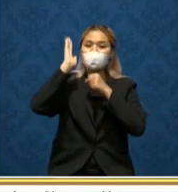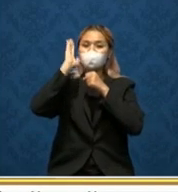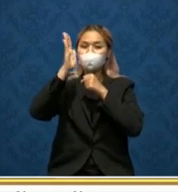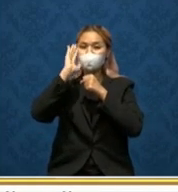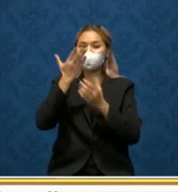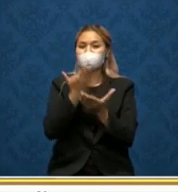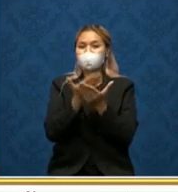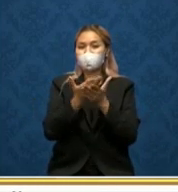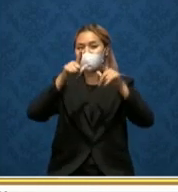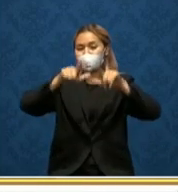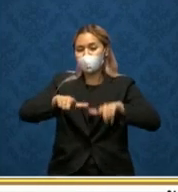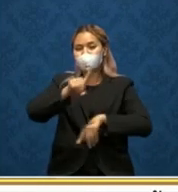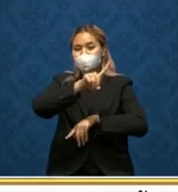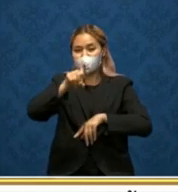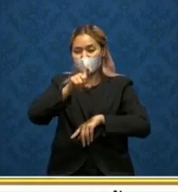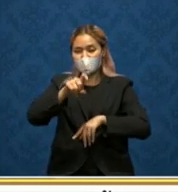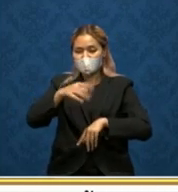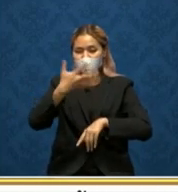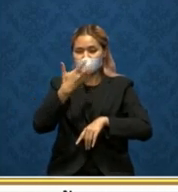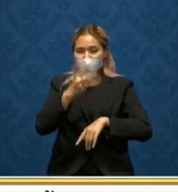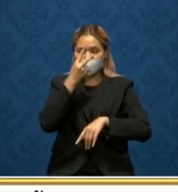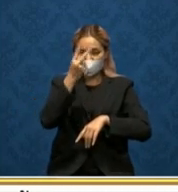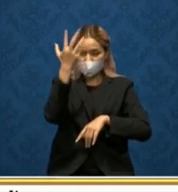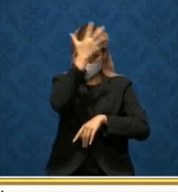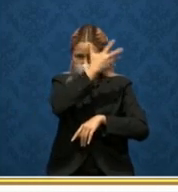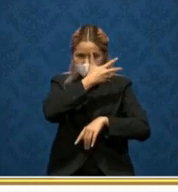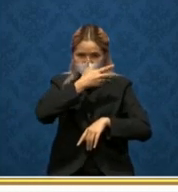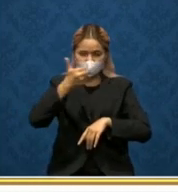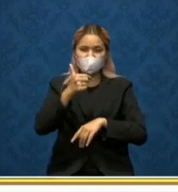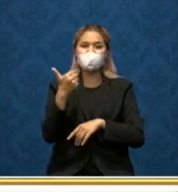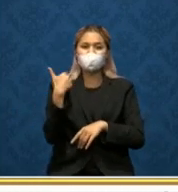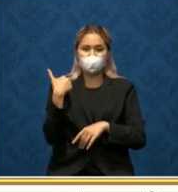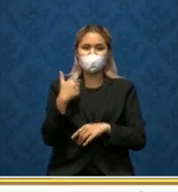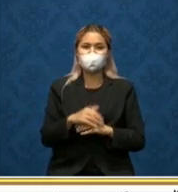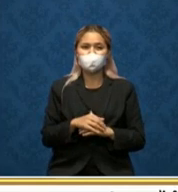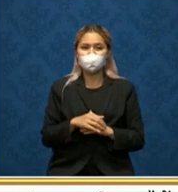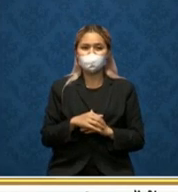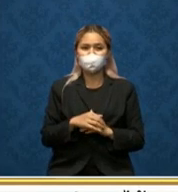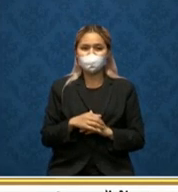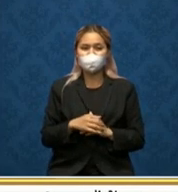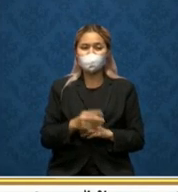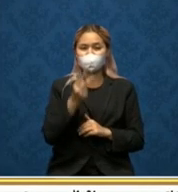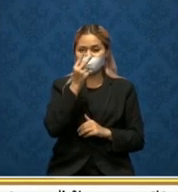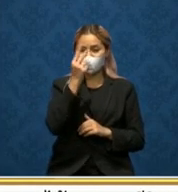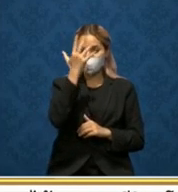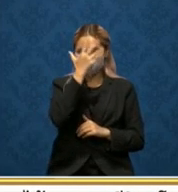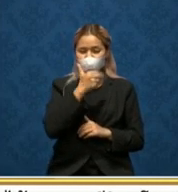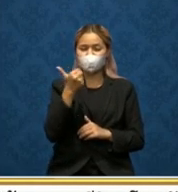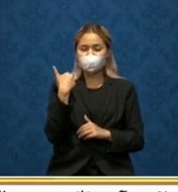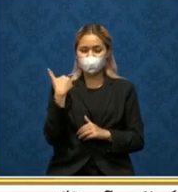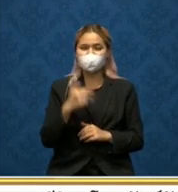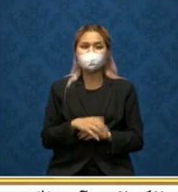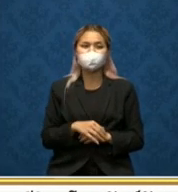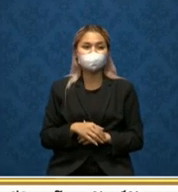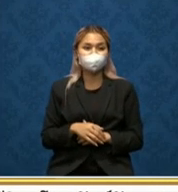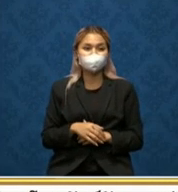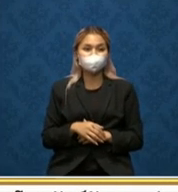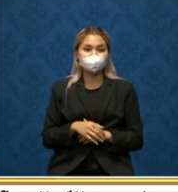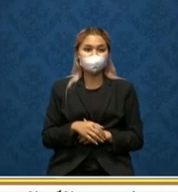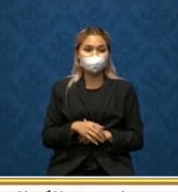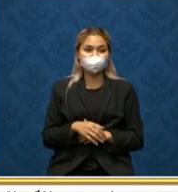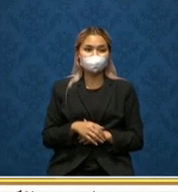ราคาอาหารหลักร้อยแต่วิวหลักล้านซึ่งจริงๆแล้วผมคิดว่าวิวน่าจะหลักหลายพันล้านมากกว่าตรงนั้นแถมเน้นด้วยนะครับว่าสาย